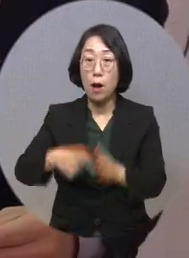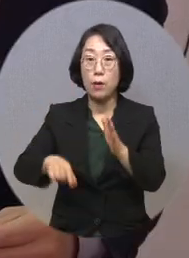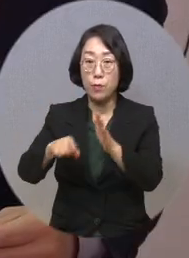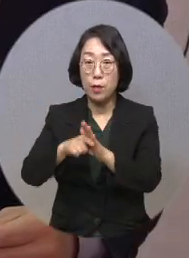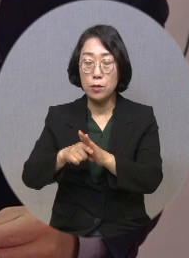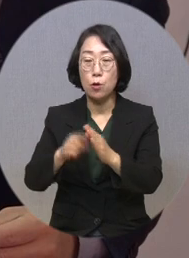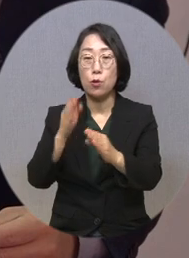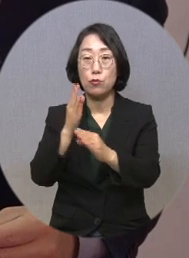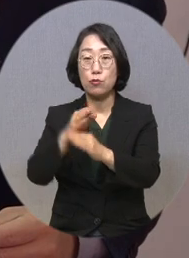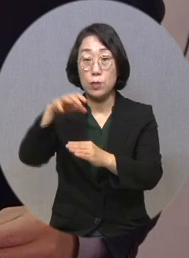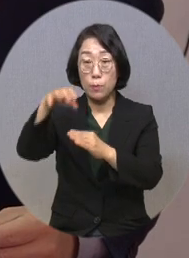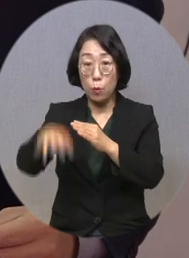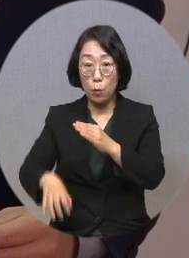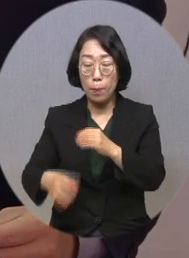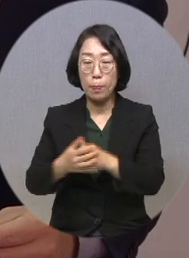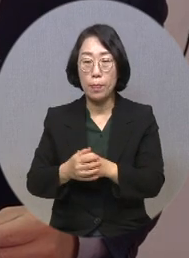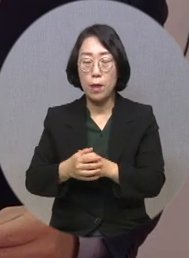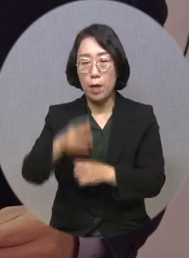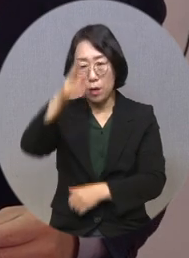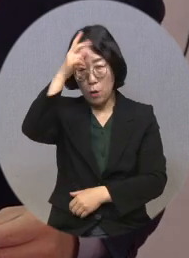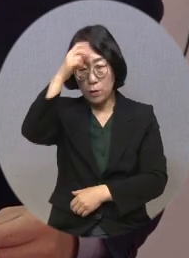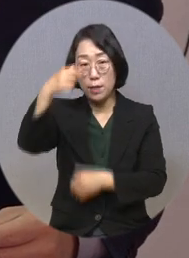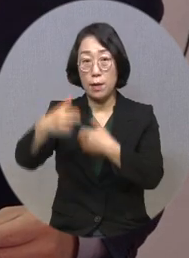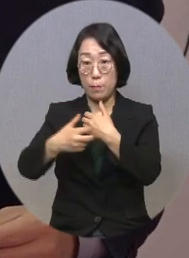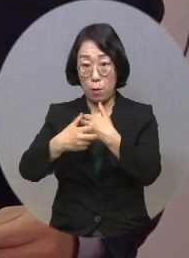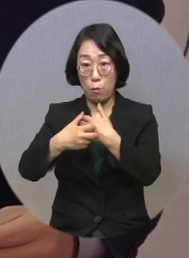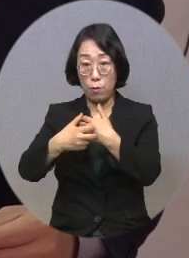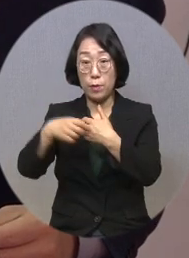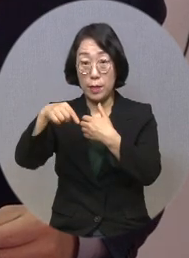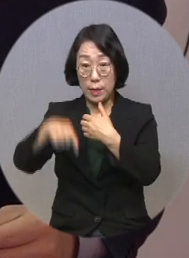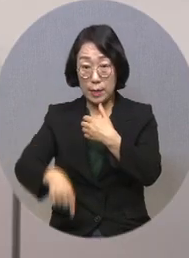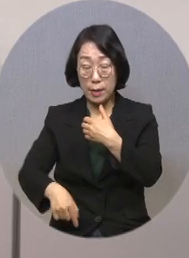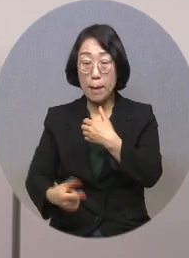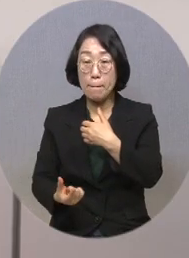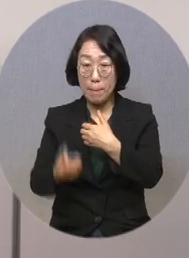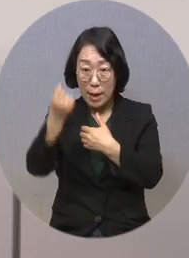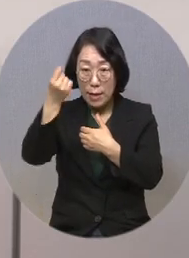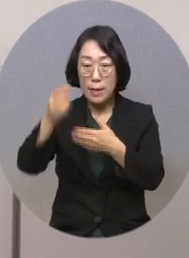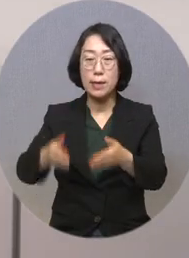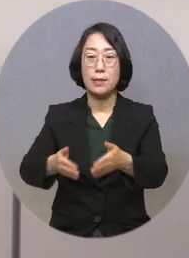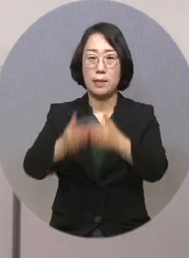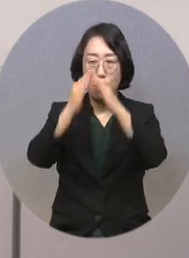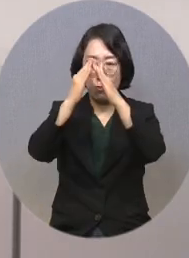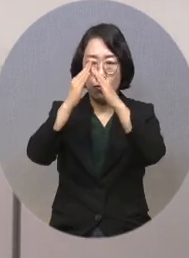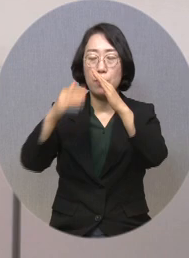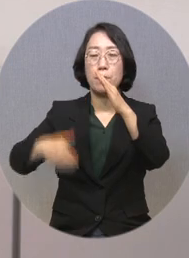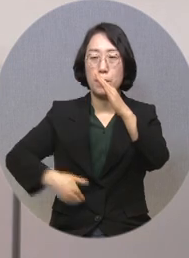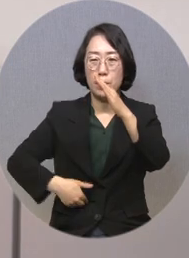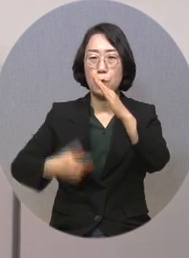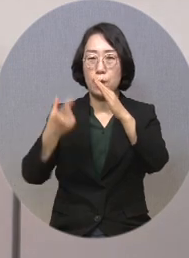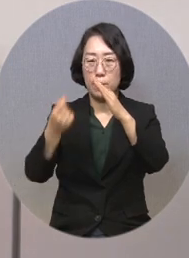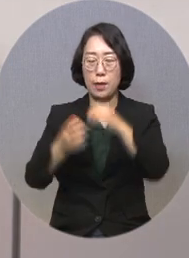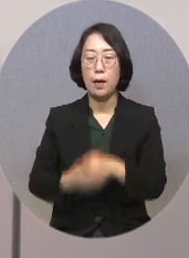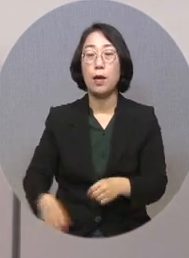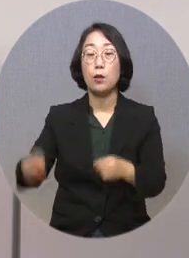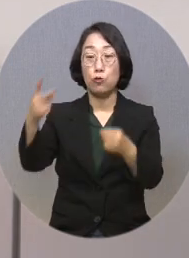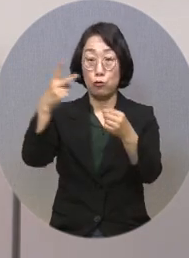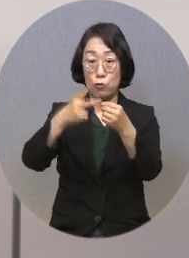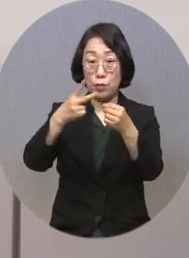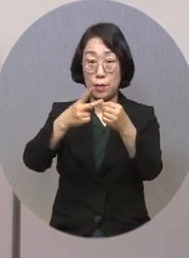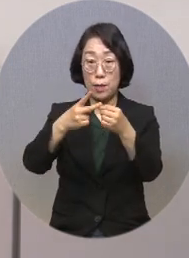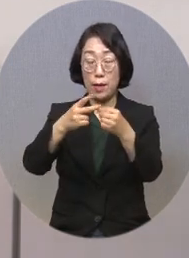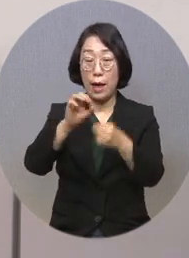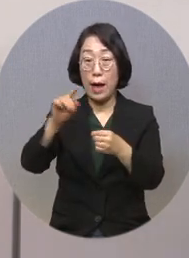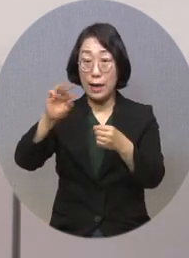거점 국립경찰병원이 아산에 조속히 설립돼야 합니다. 둘째,